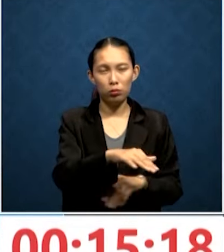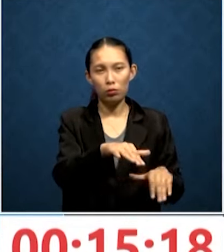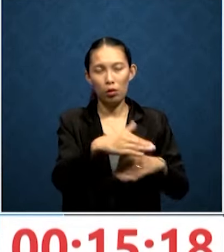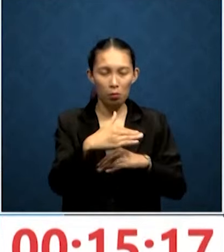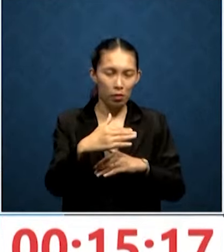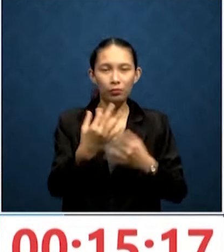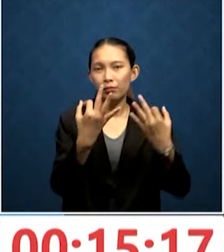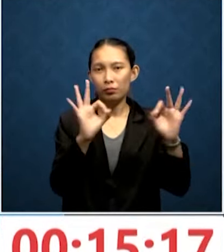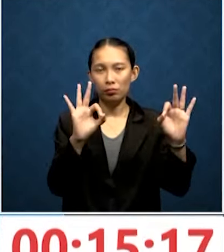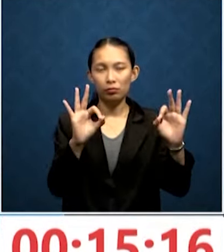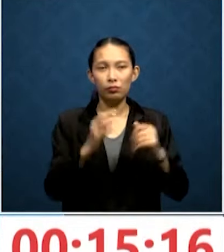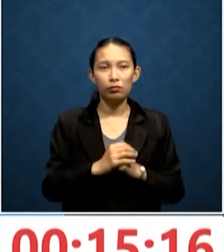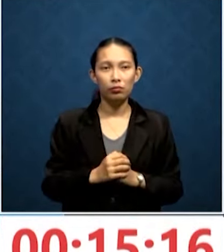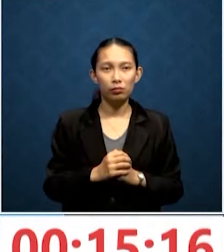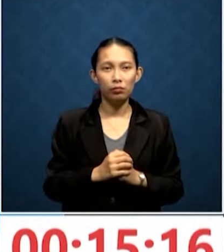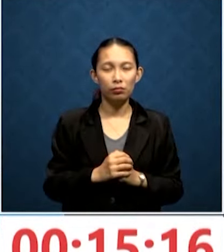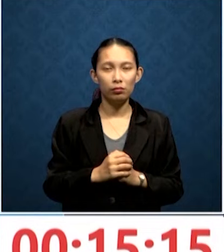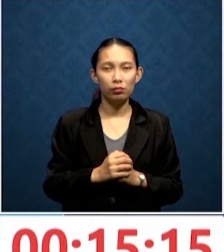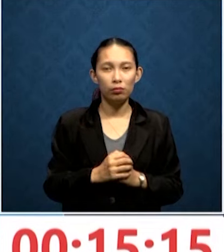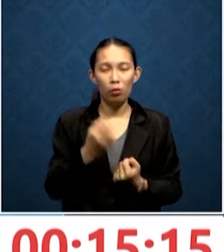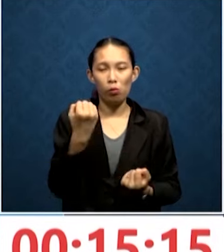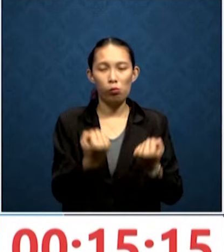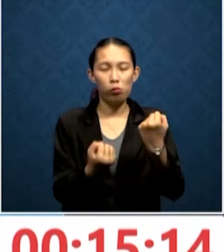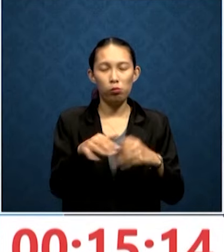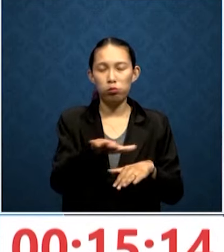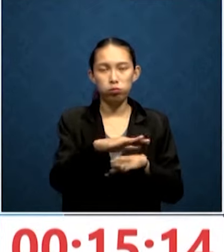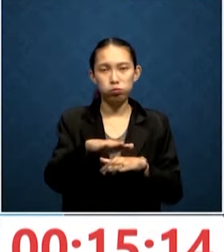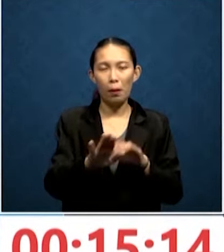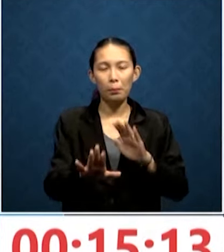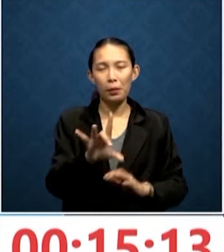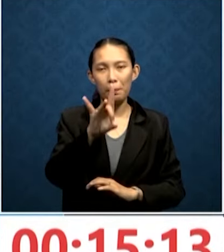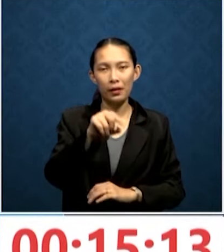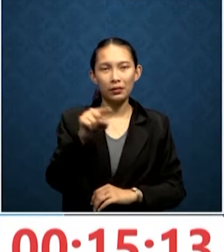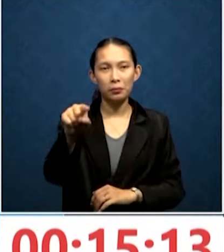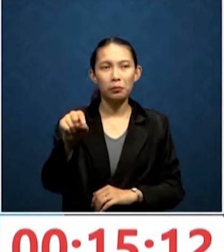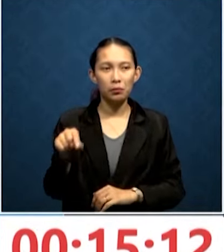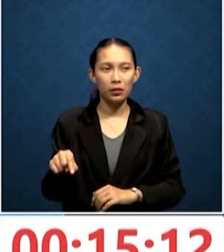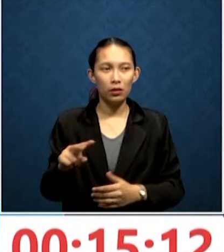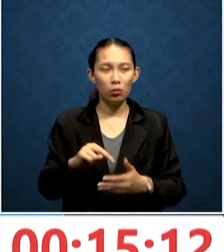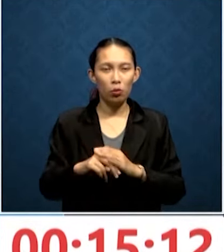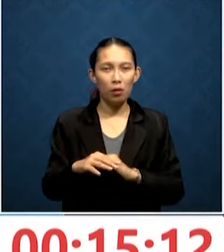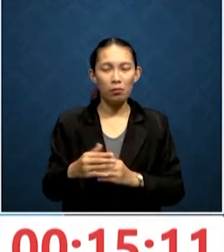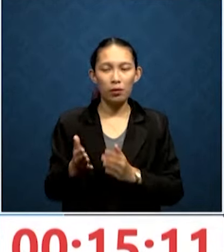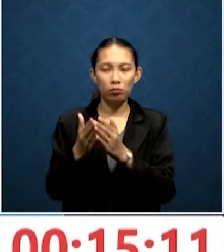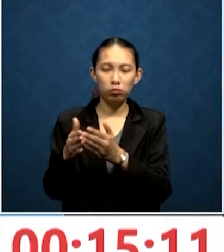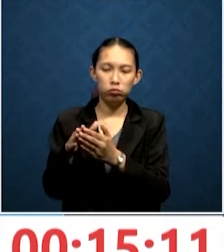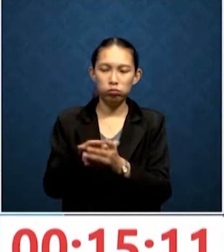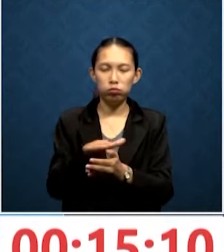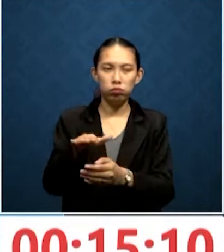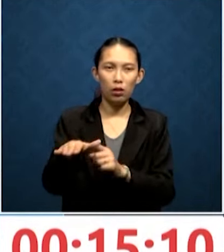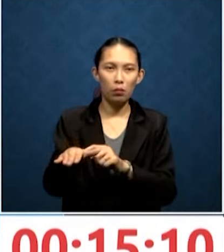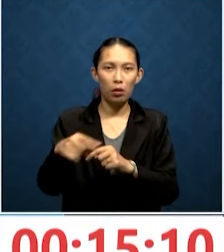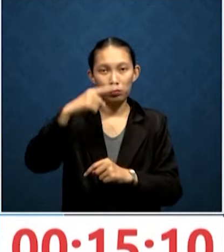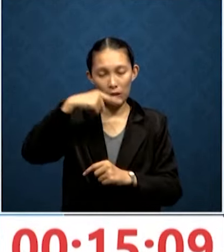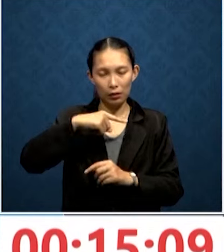รีรถกว่า 80% ที่เข้ามารับของจากท่าล้วนไม่ใช่ของผู้ประกอบ